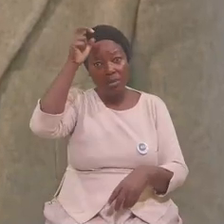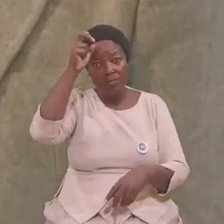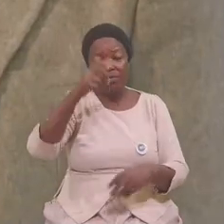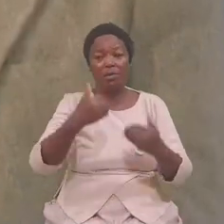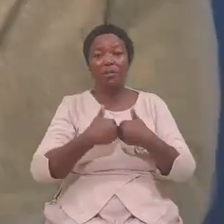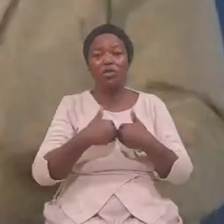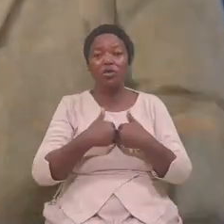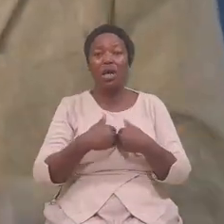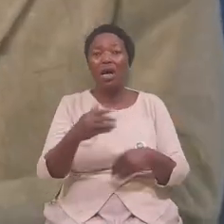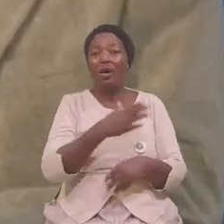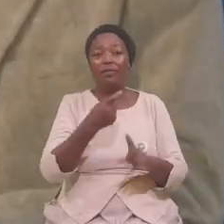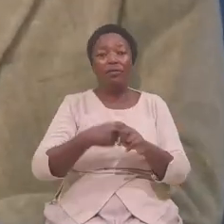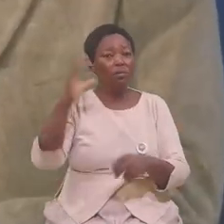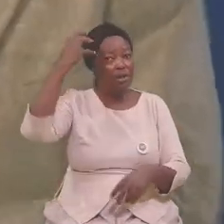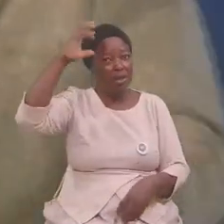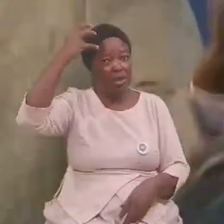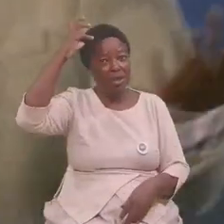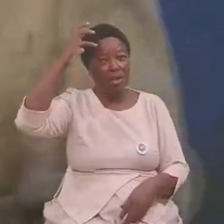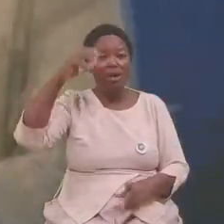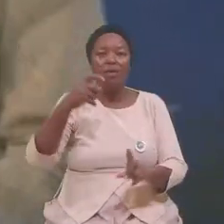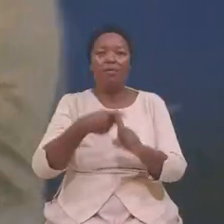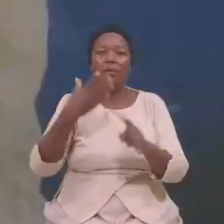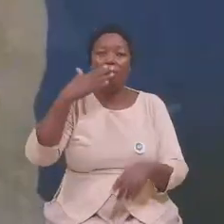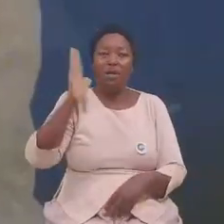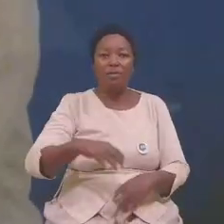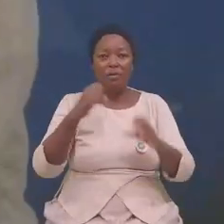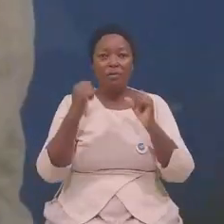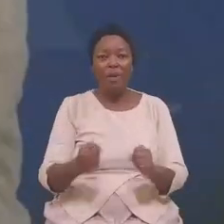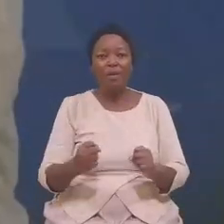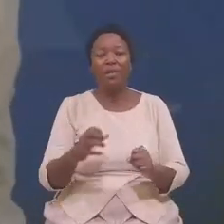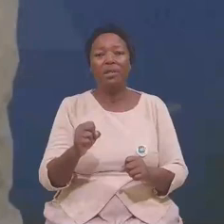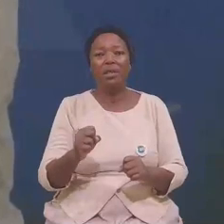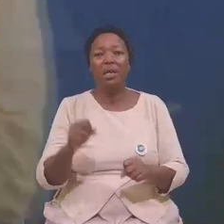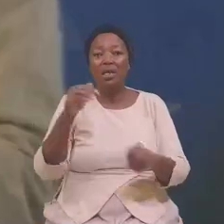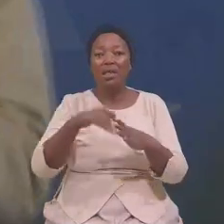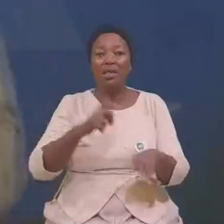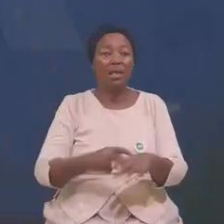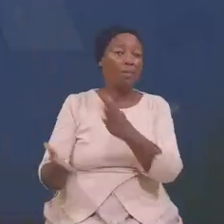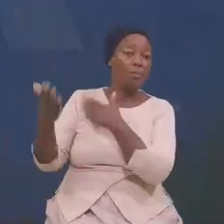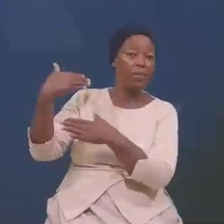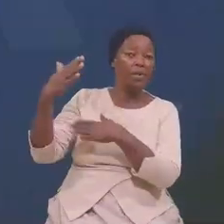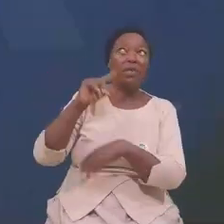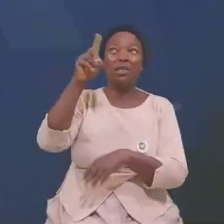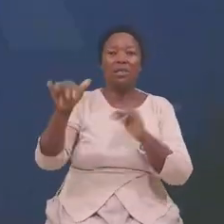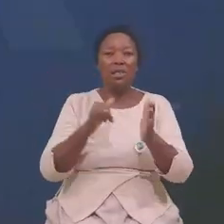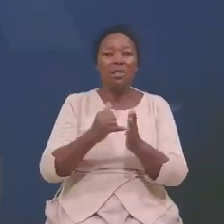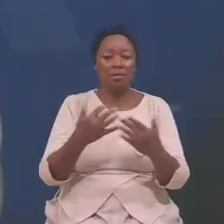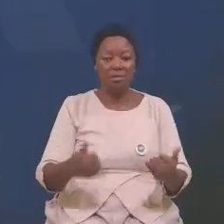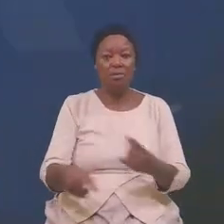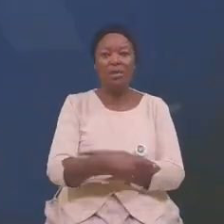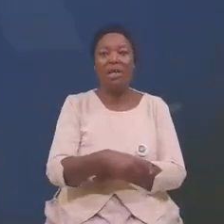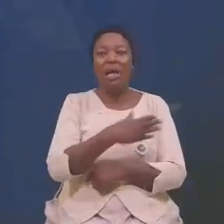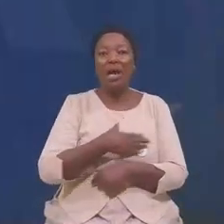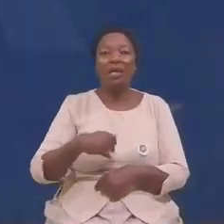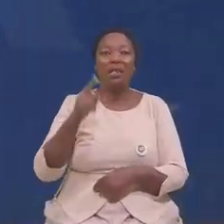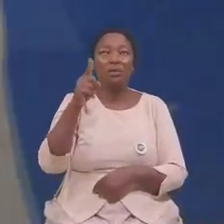de l'insanité, des puissances maléfiques par le passé. Il le fait aujourd'hui. Et il continue